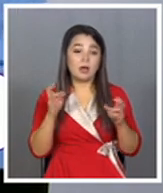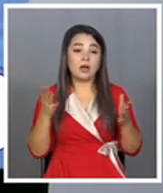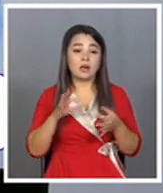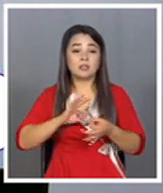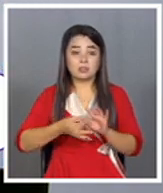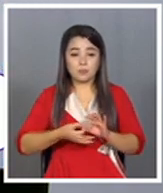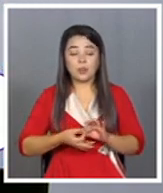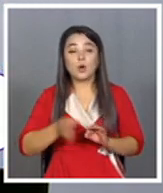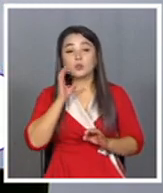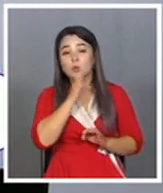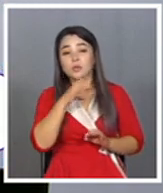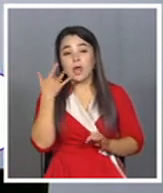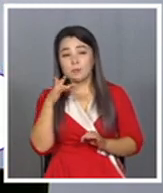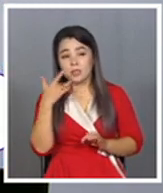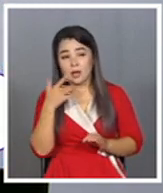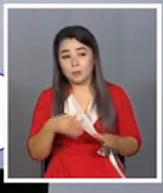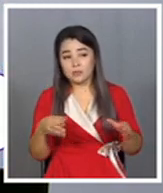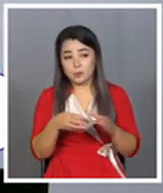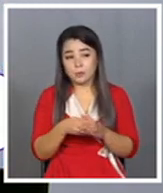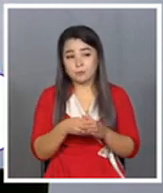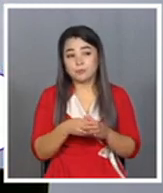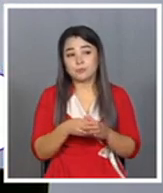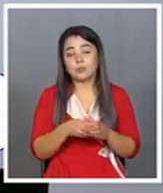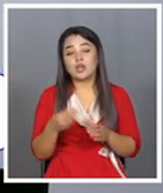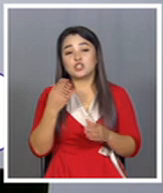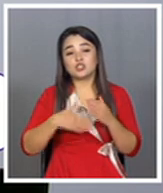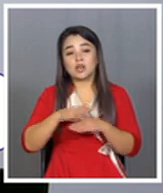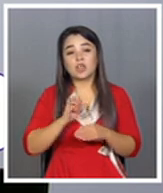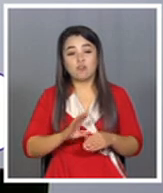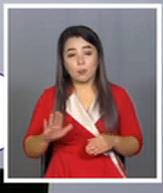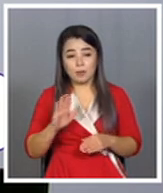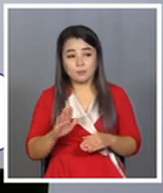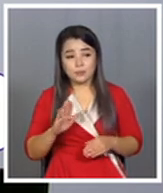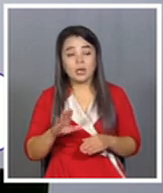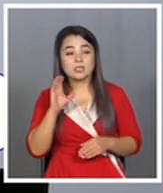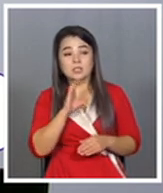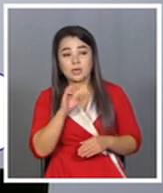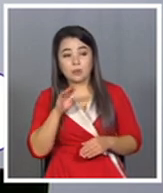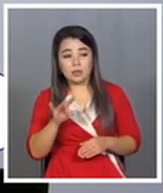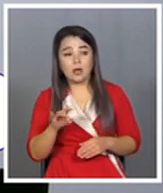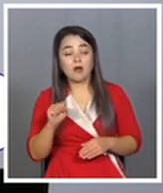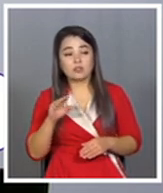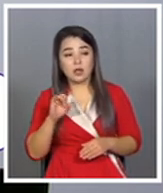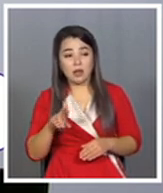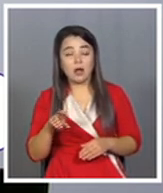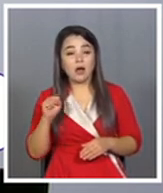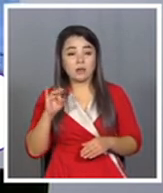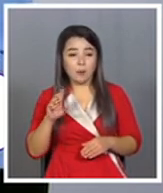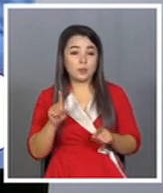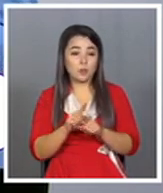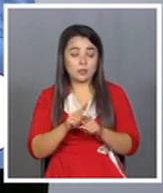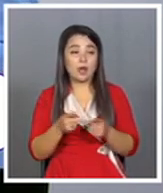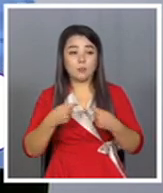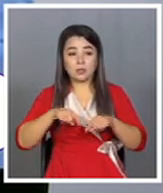жатады? Солтүстік Америка платформасы, Шығыс Еуропа, Сібір, Аустралия, Араб